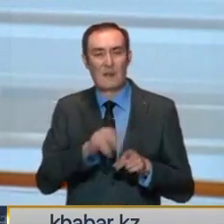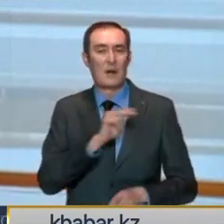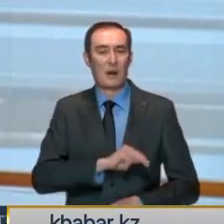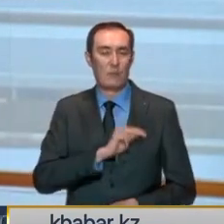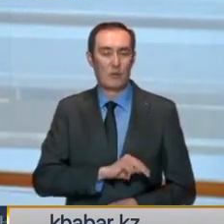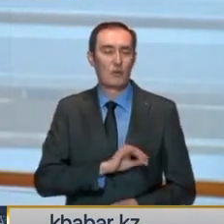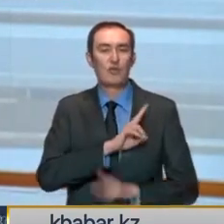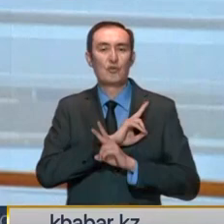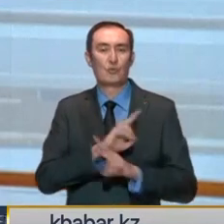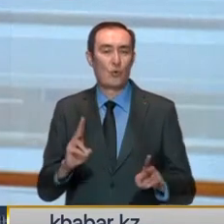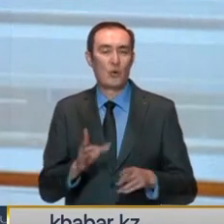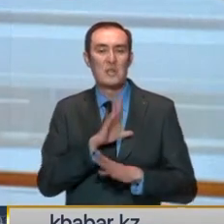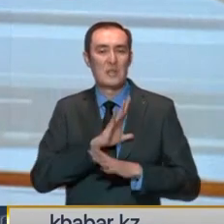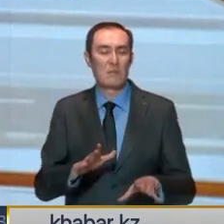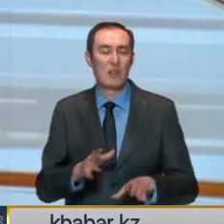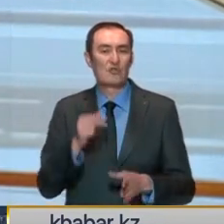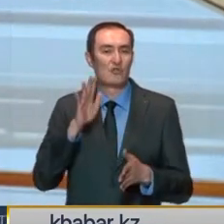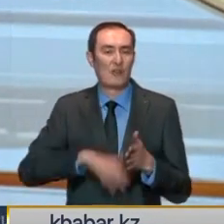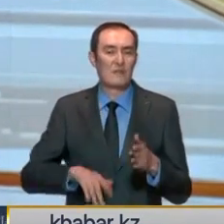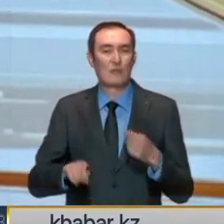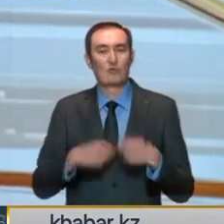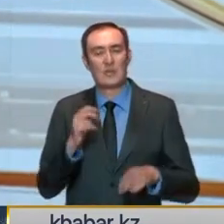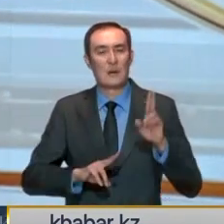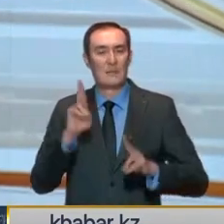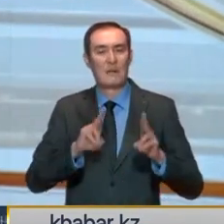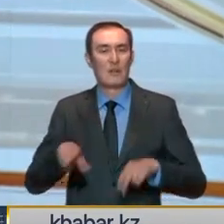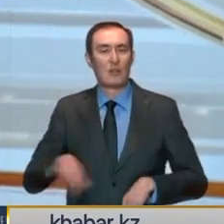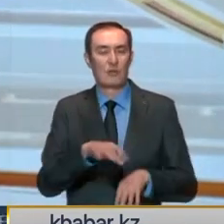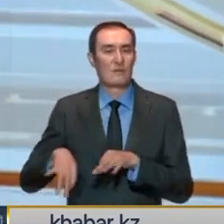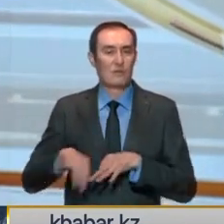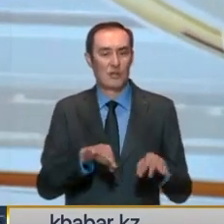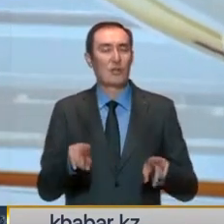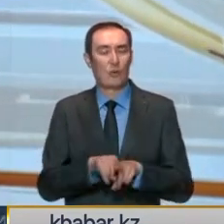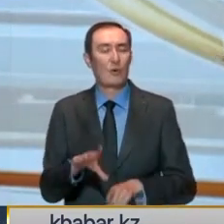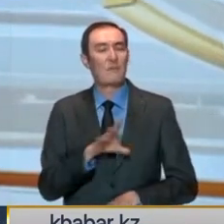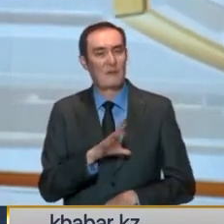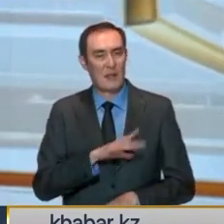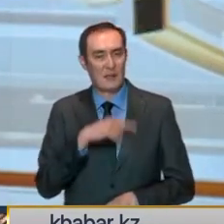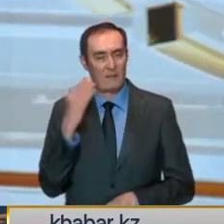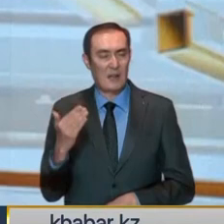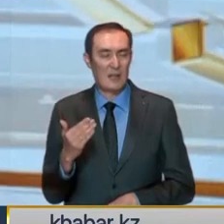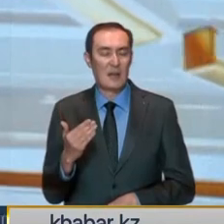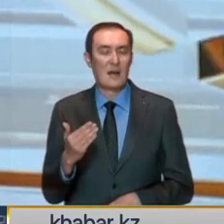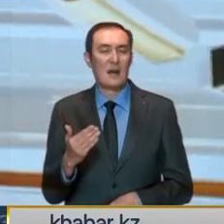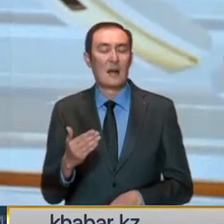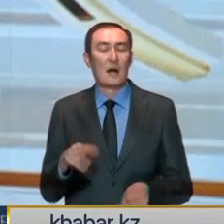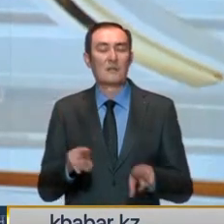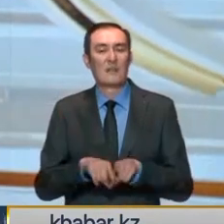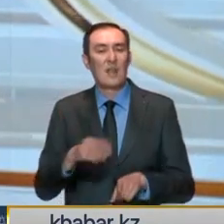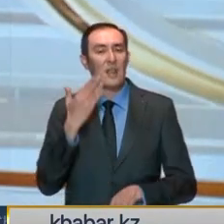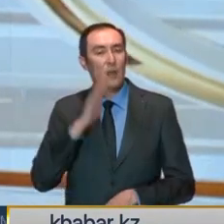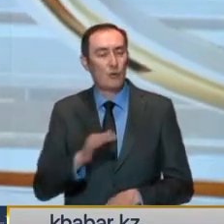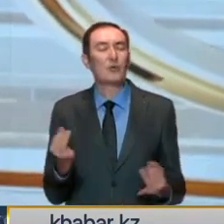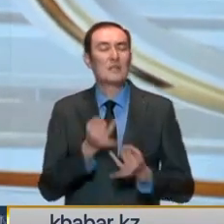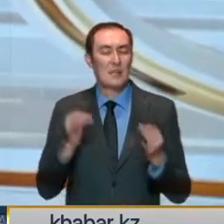работы никто из них не получил ни одного штрафа за нарушение правил дорожного движения. Такое тоже бывает, отмечают в автопарке. О своей нелегкой,